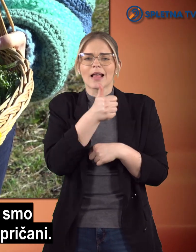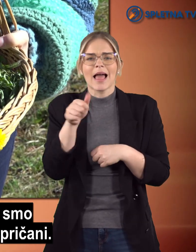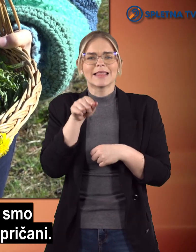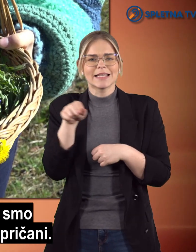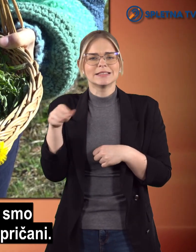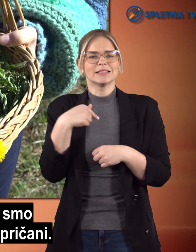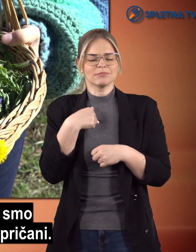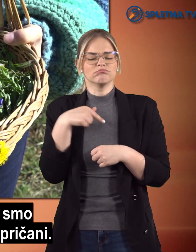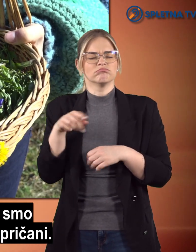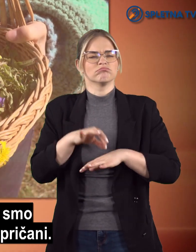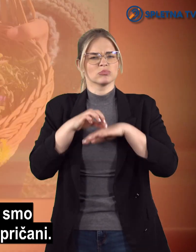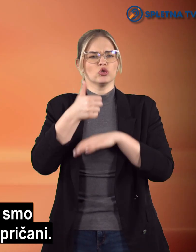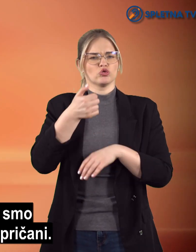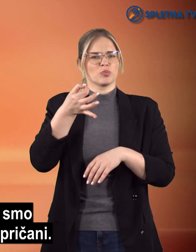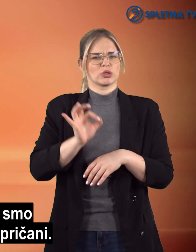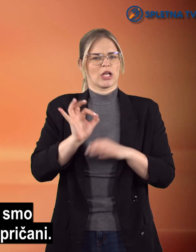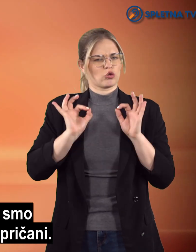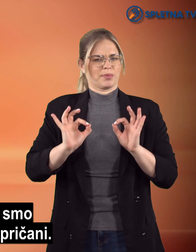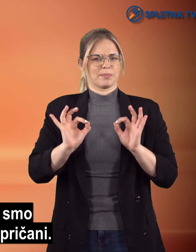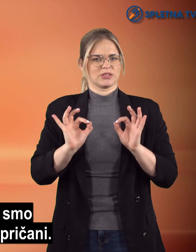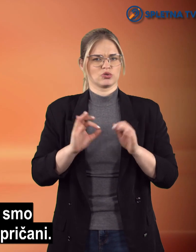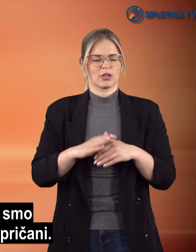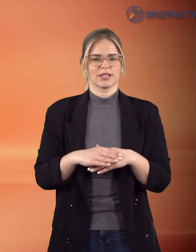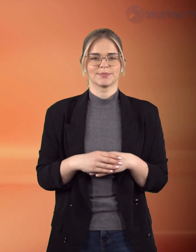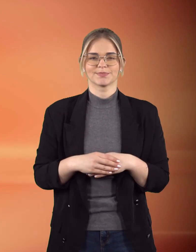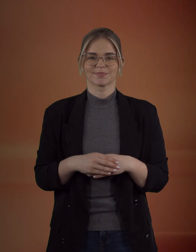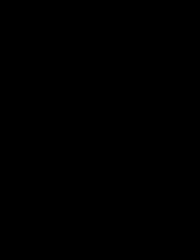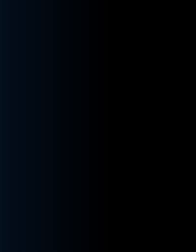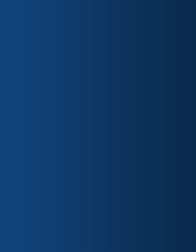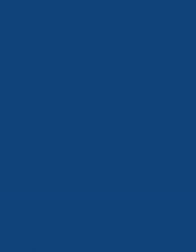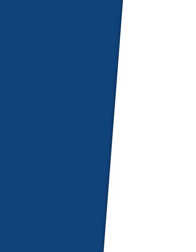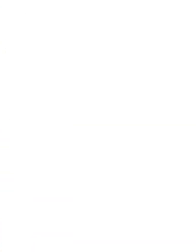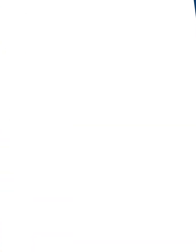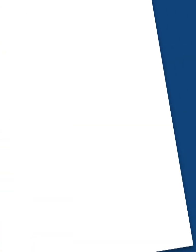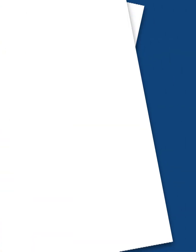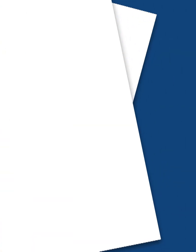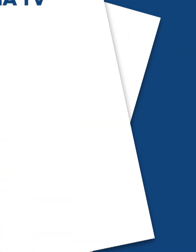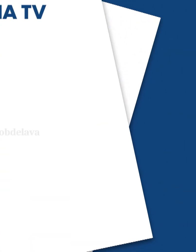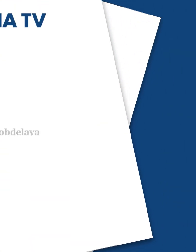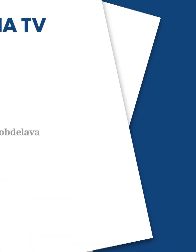tistih, glede katerih smo 100% prepričani.